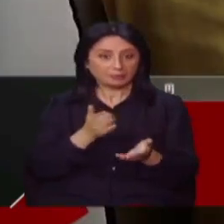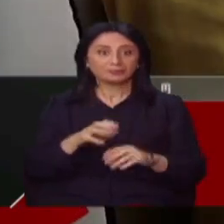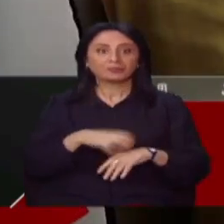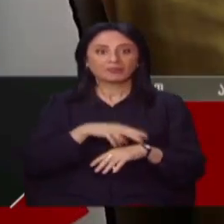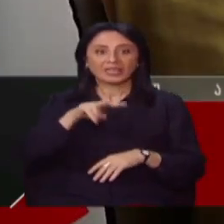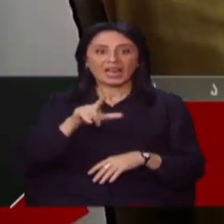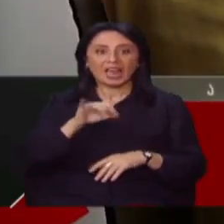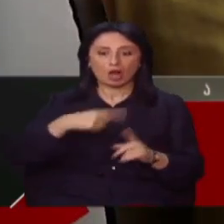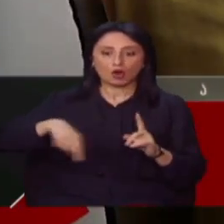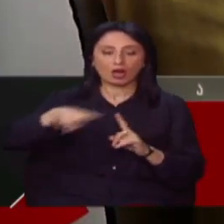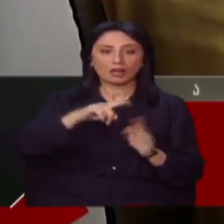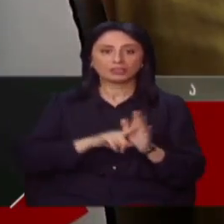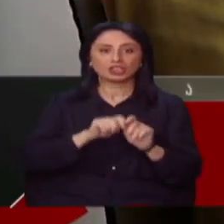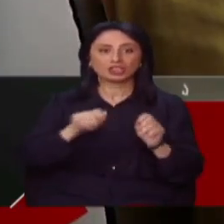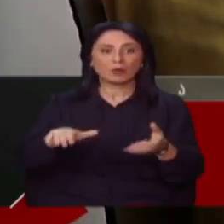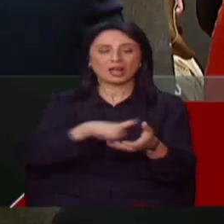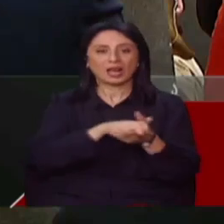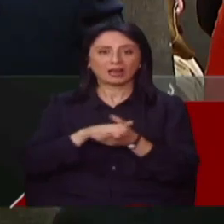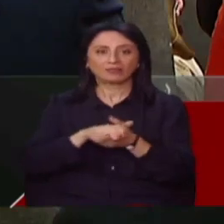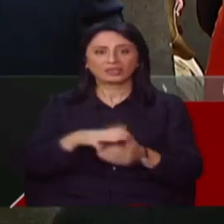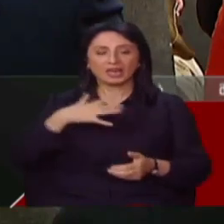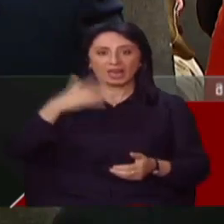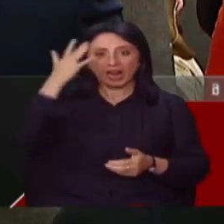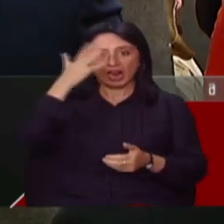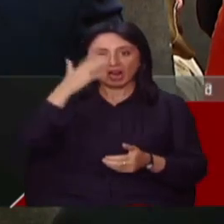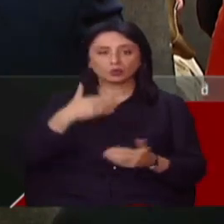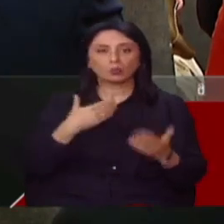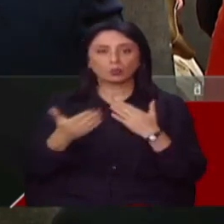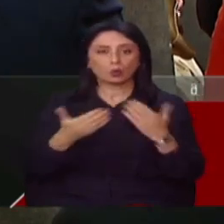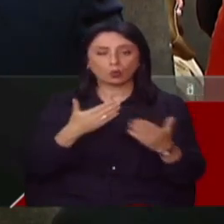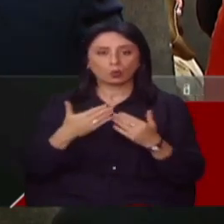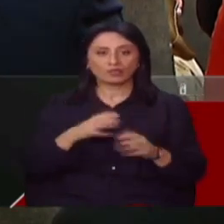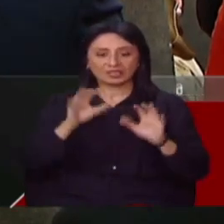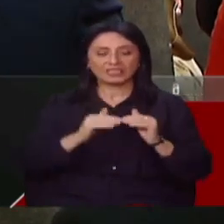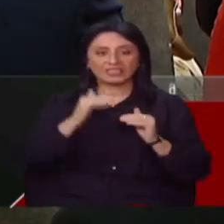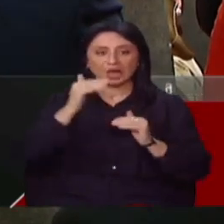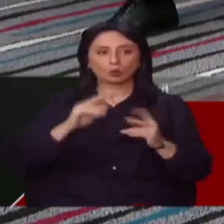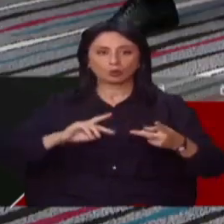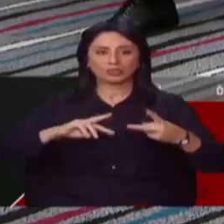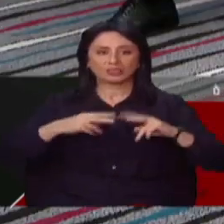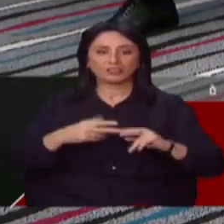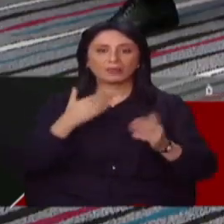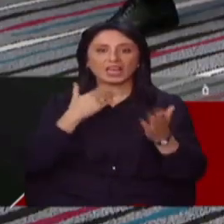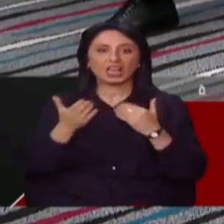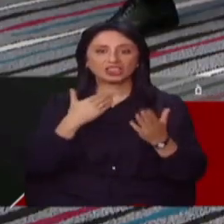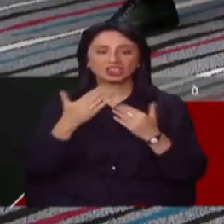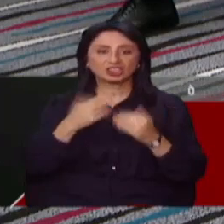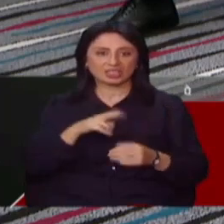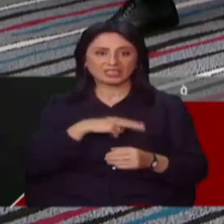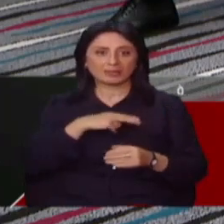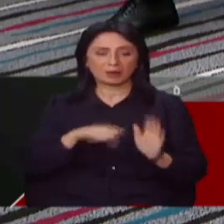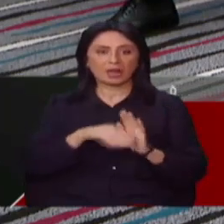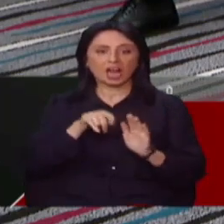პარტია ლელოს გარშემო შექმნილი გაერთიანება ქართულ ოცნებას მოუწოდებს საკონსტიტუციო ცვლილებაზე კენჭისყრა